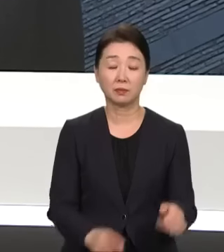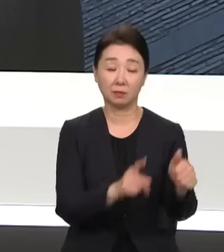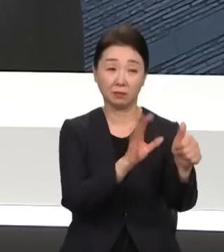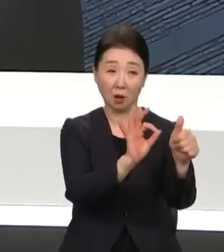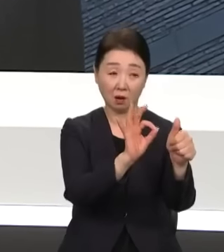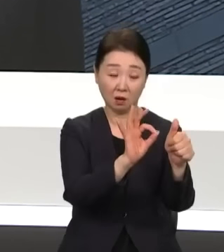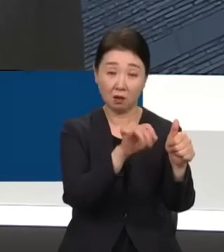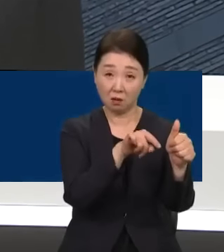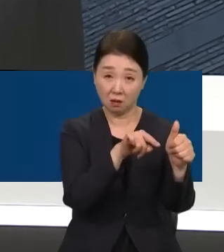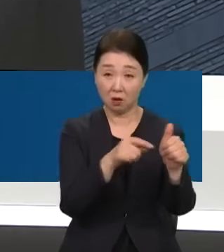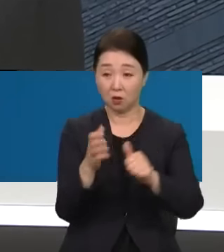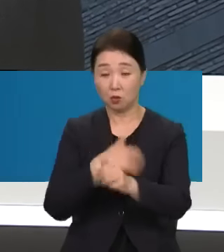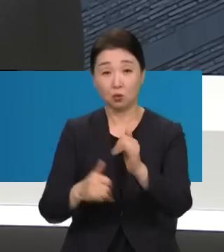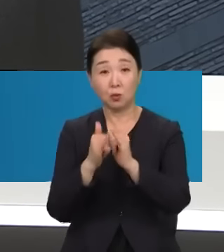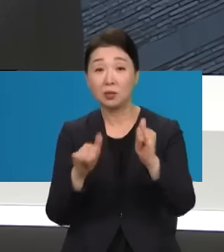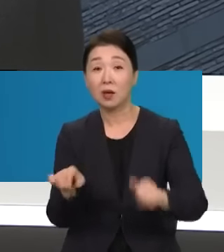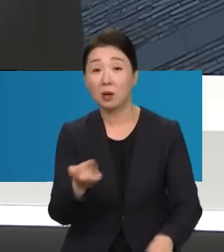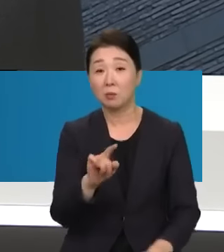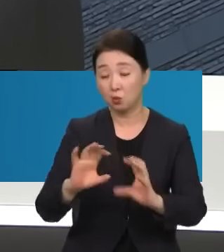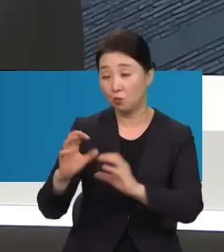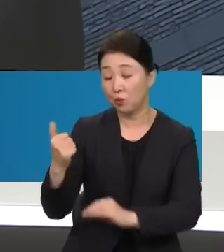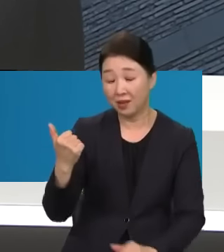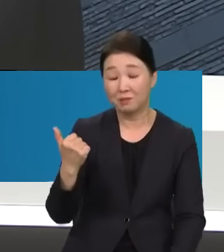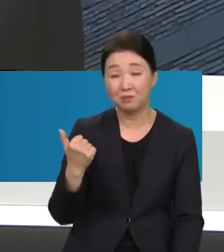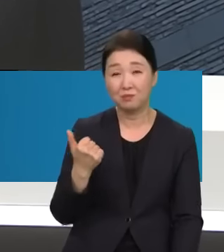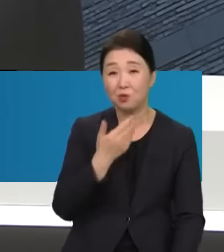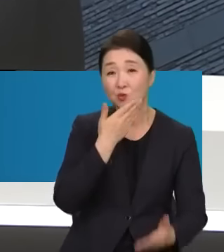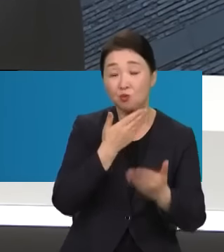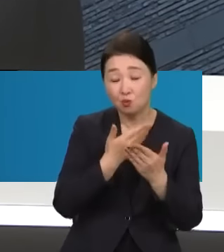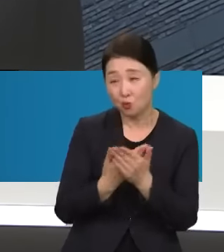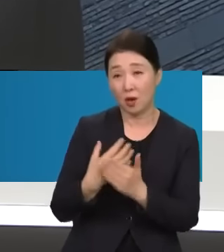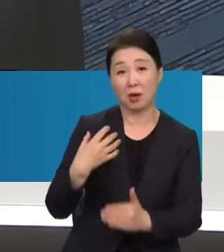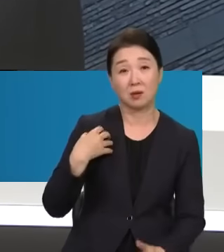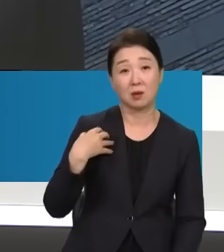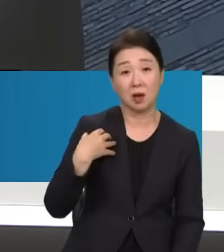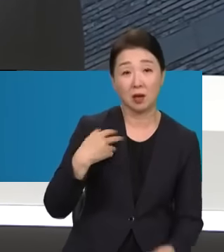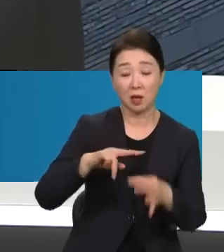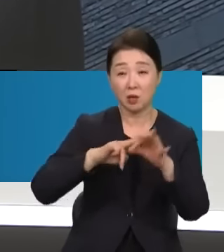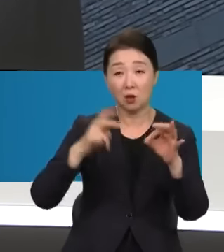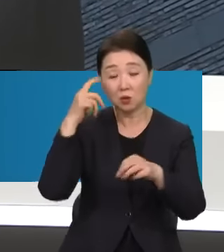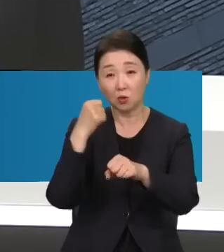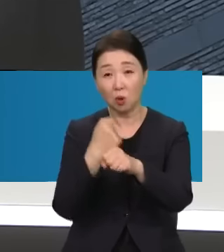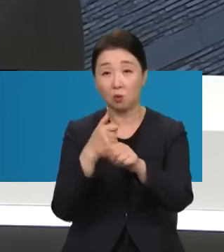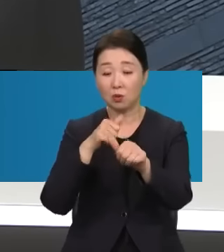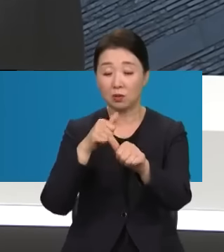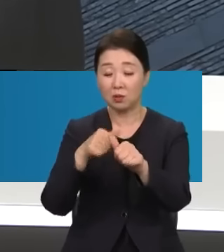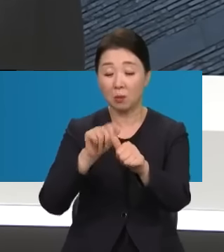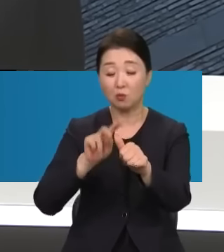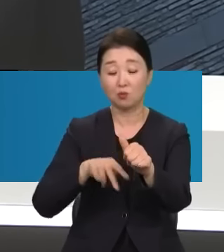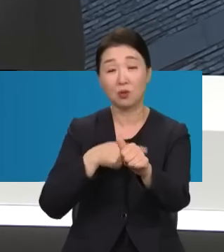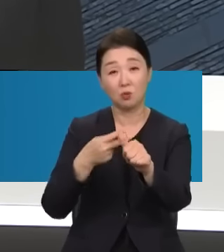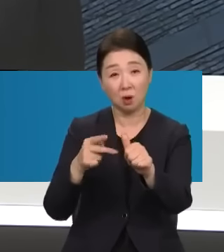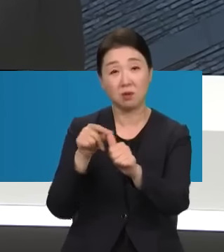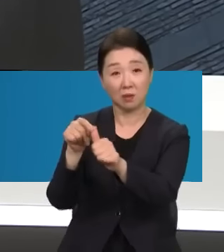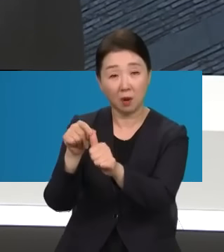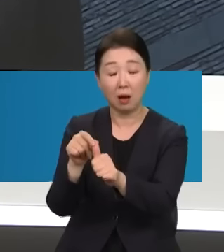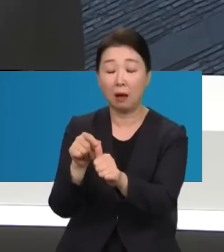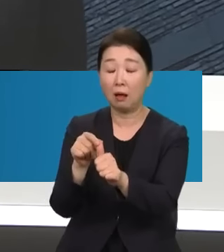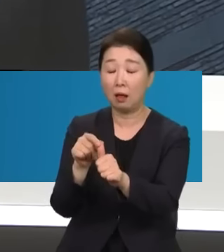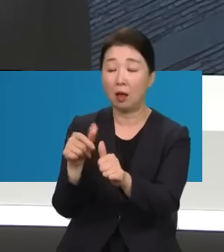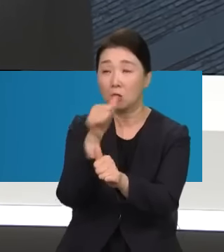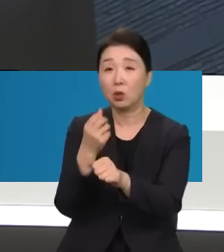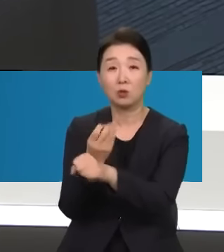명태균 씨가 주변 인물들을 국민의힘 싱크탱크 역할을 하는 여의도연구원의 자문위원으로 임명되도록 알선한 정황이